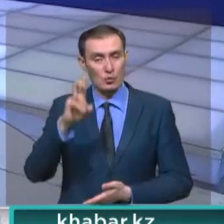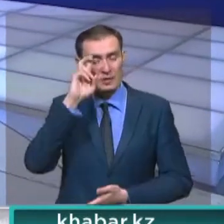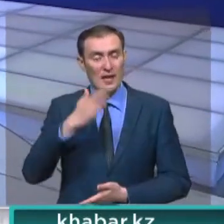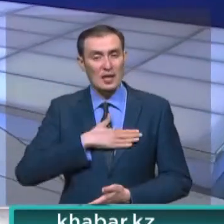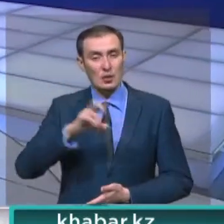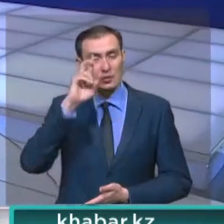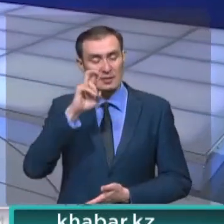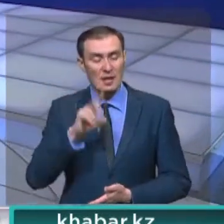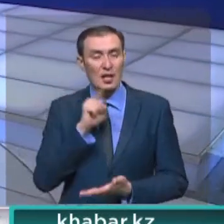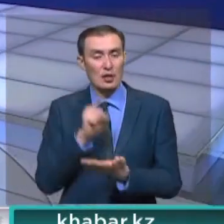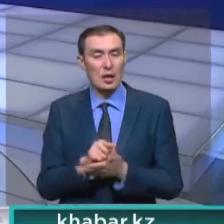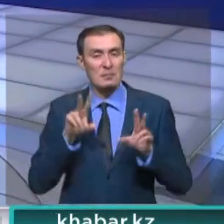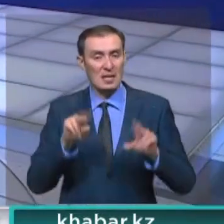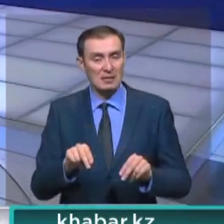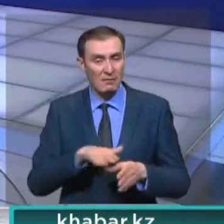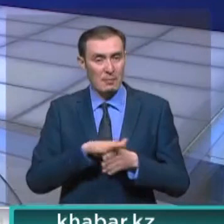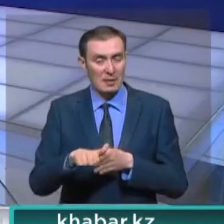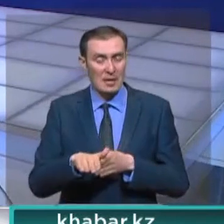Наше государство взяло на себя обязательство